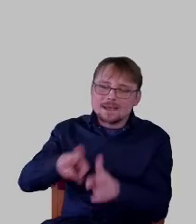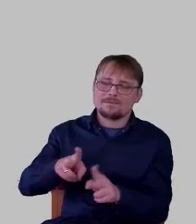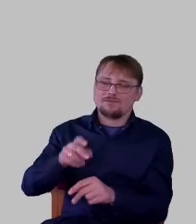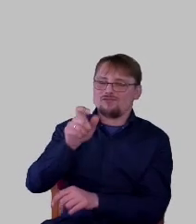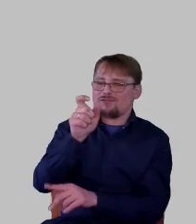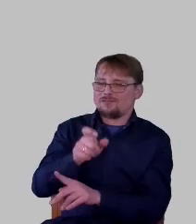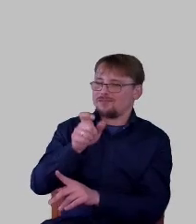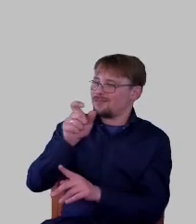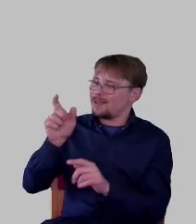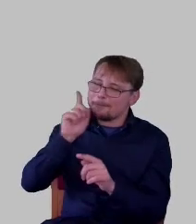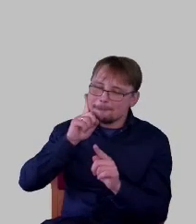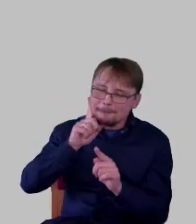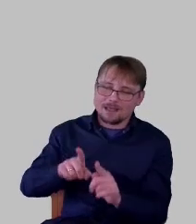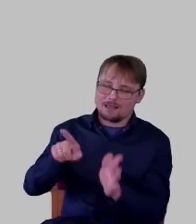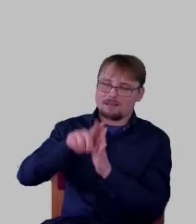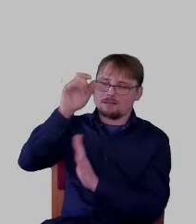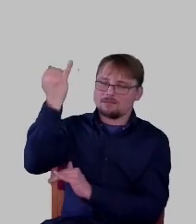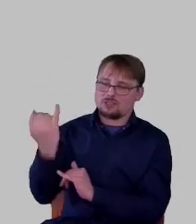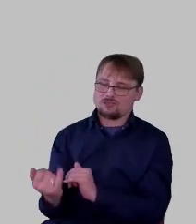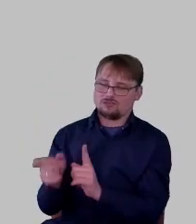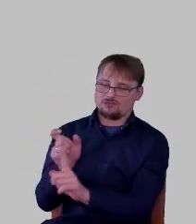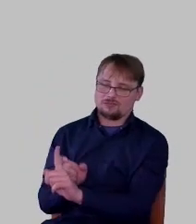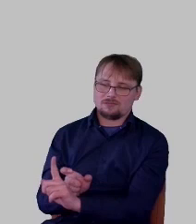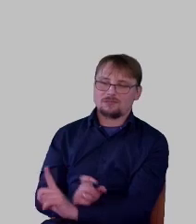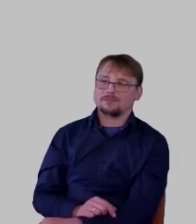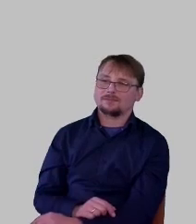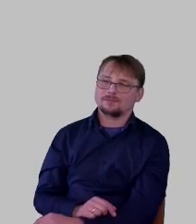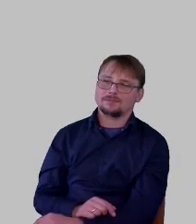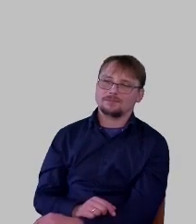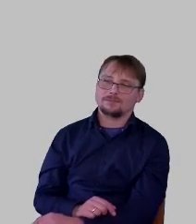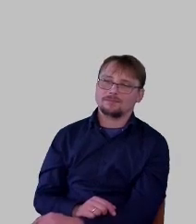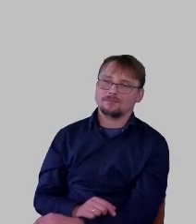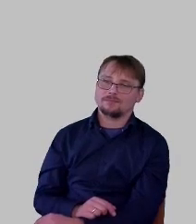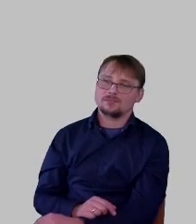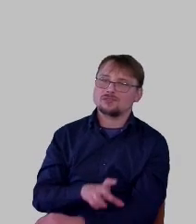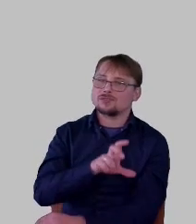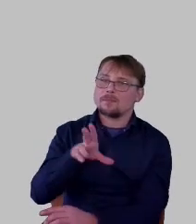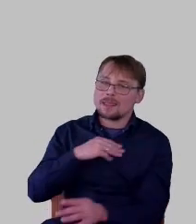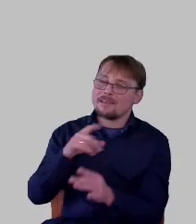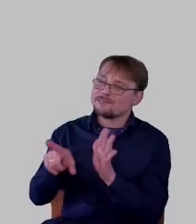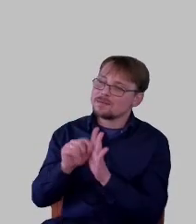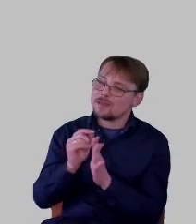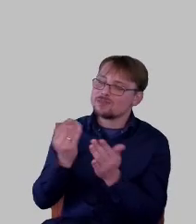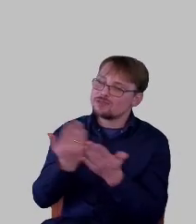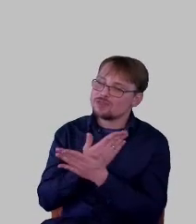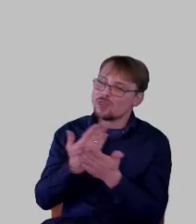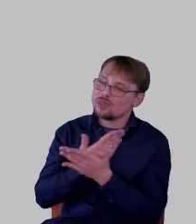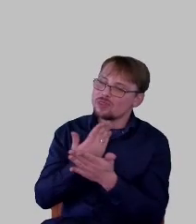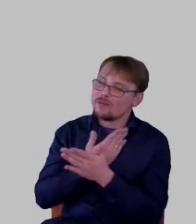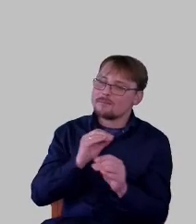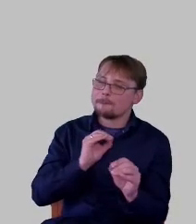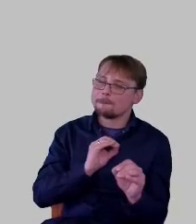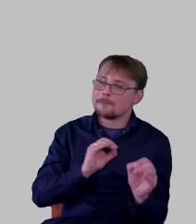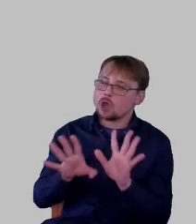dla tego konkretnego dziecka. Czy będzie to wybór jakichś dodatkowych form pomocy, ale też decyzja o tym, w